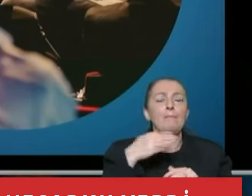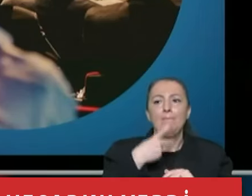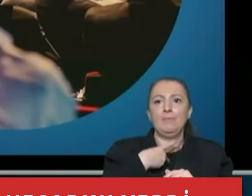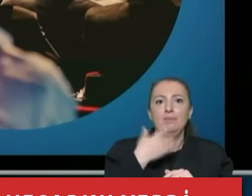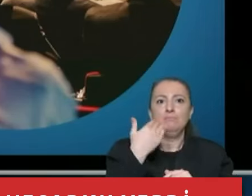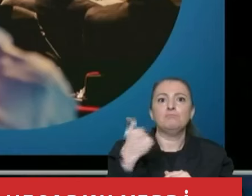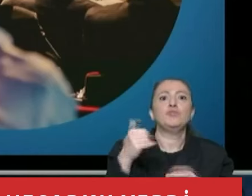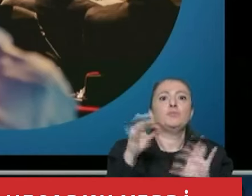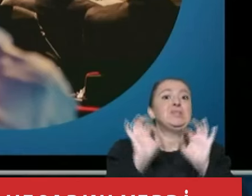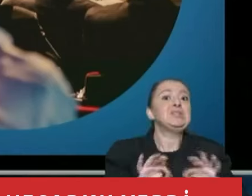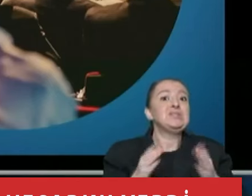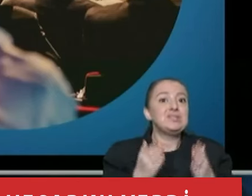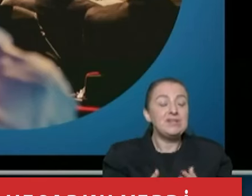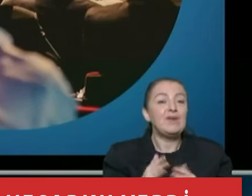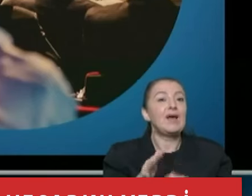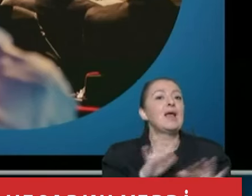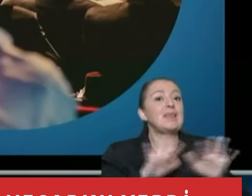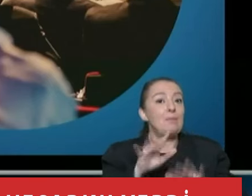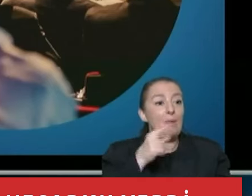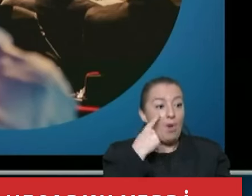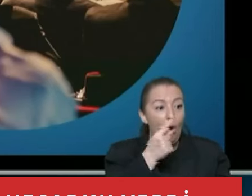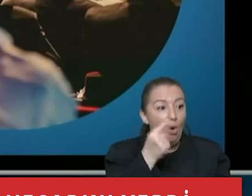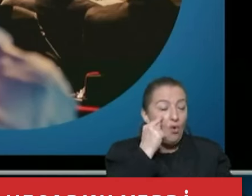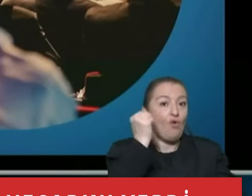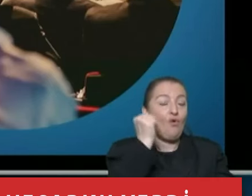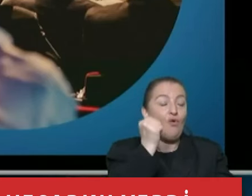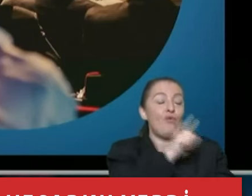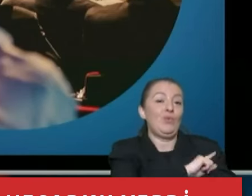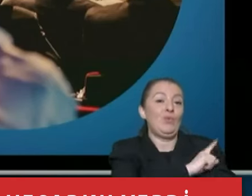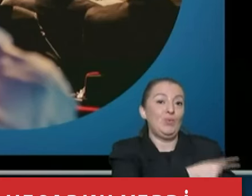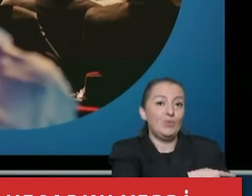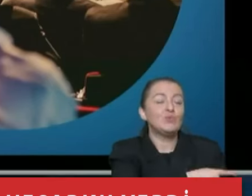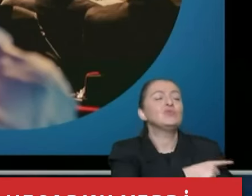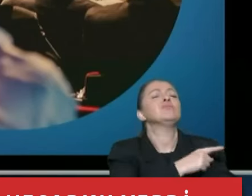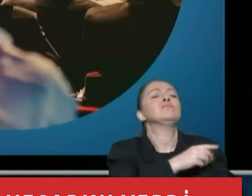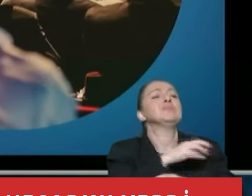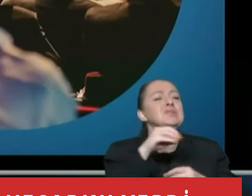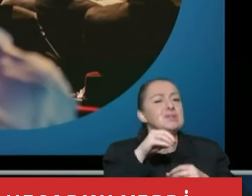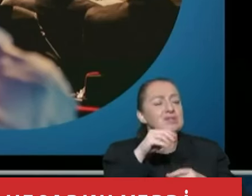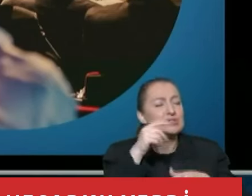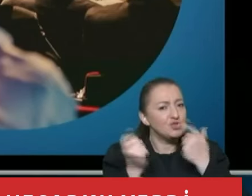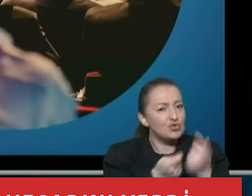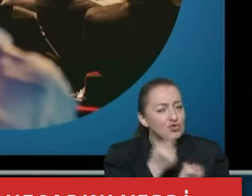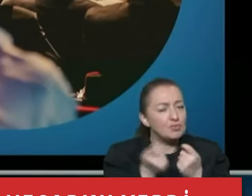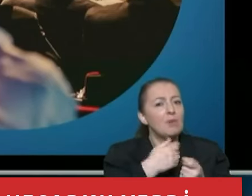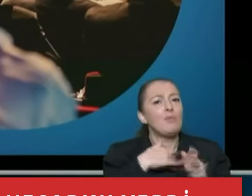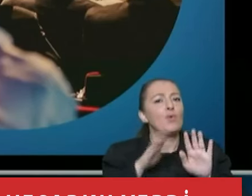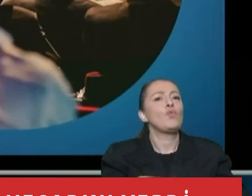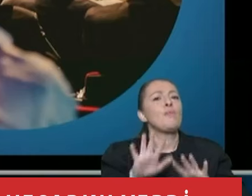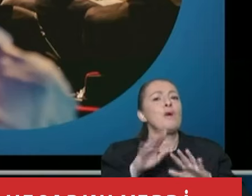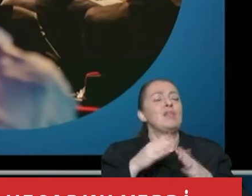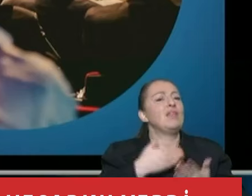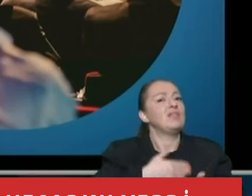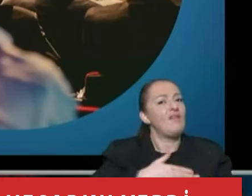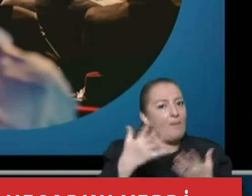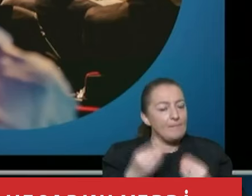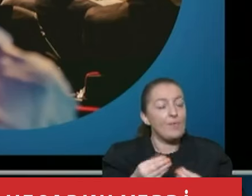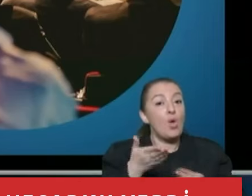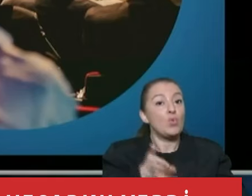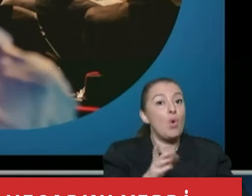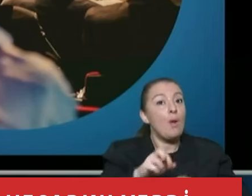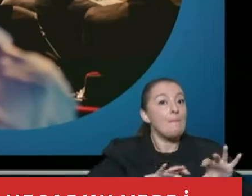rağmen afetlere dayanıklı İstanbul Hedef doğrultusunda hiç durmadan yolumuza devam ettik doğru planlama ile yol